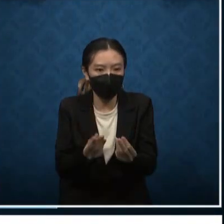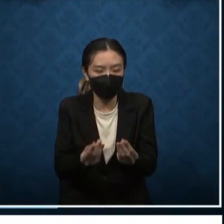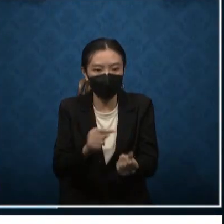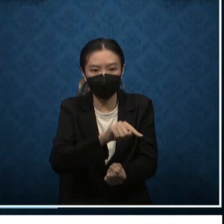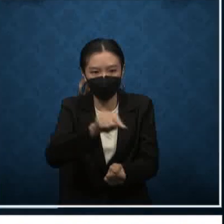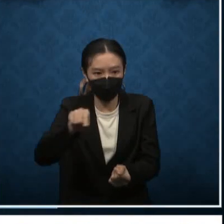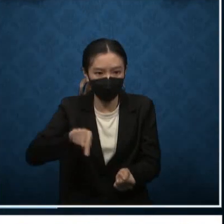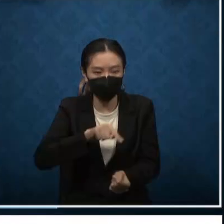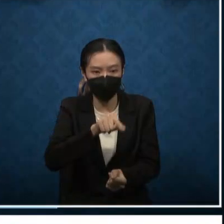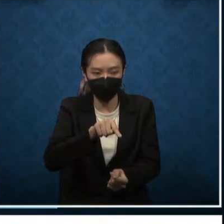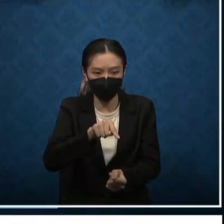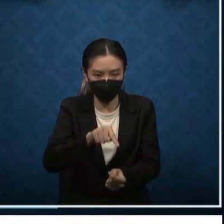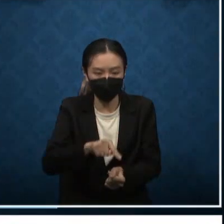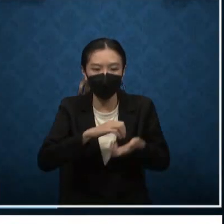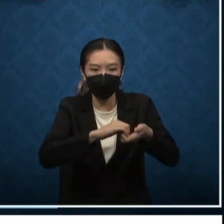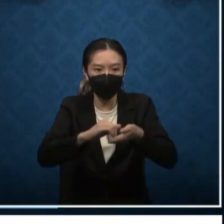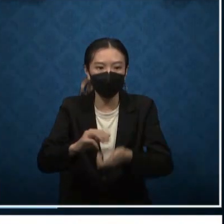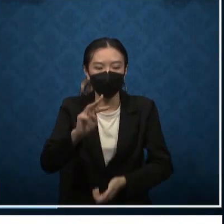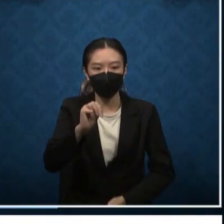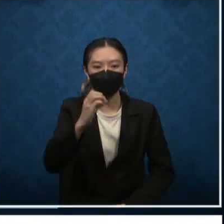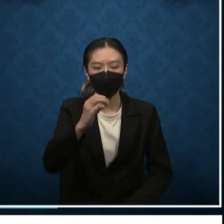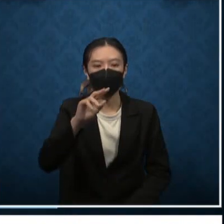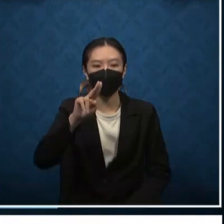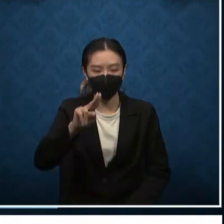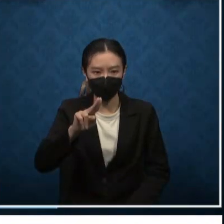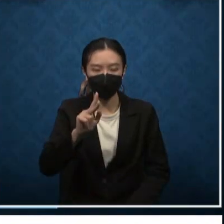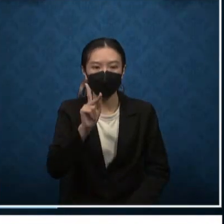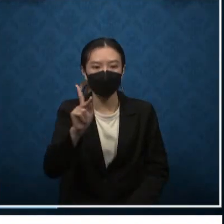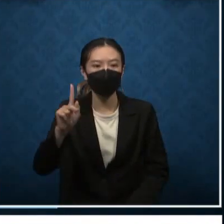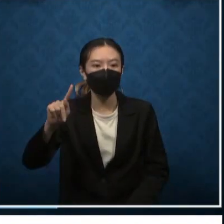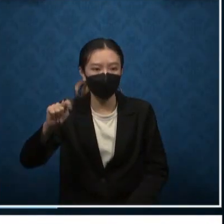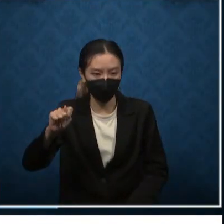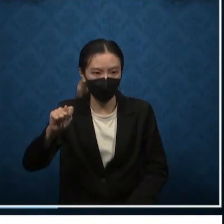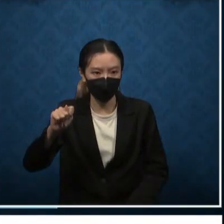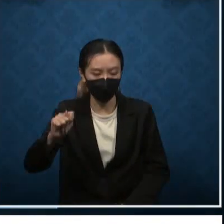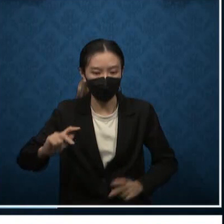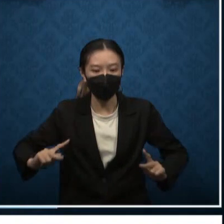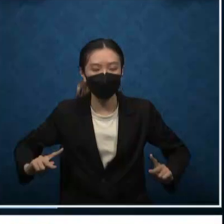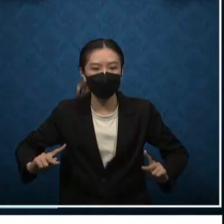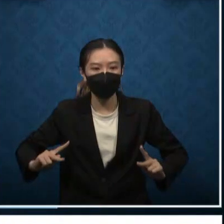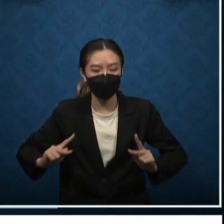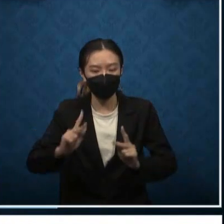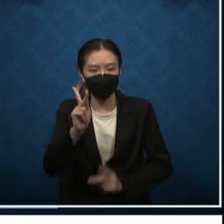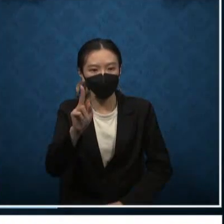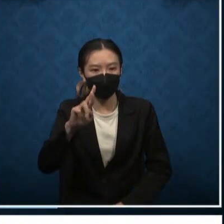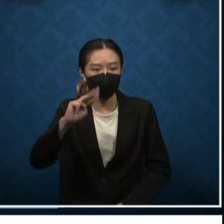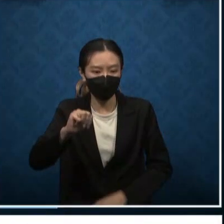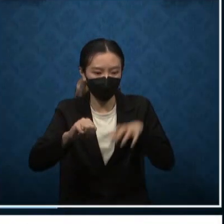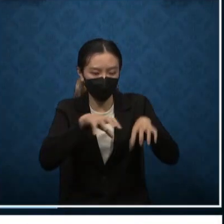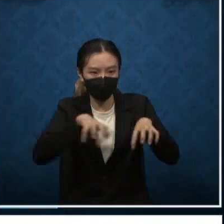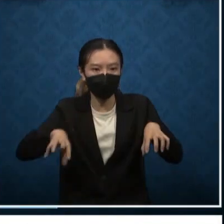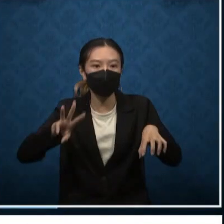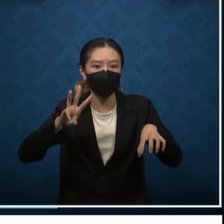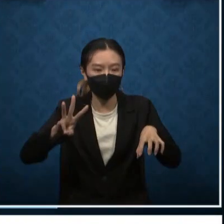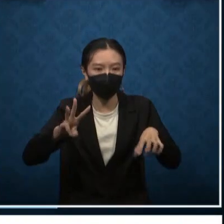พ craveบว่า ถงมจะมี MOU หลว่ามกอ กิตอรกับหนวยงานในระดับ กลมต 6 กลม แต่การทำงางก็มีการปิ mascot กัน